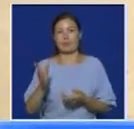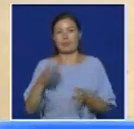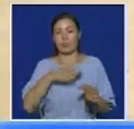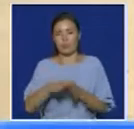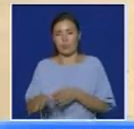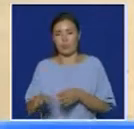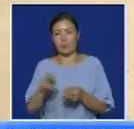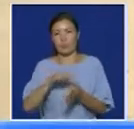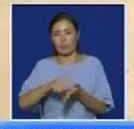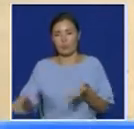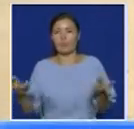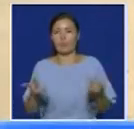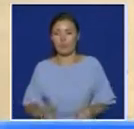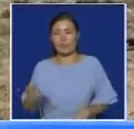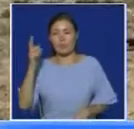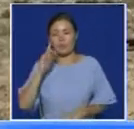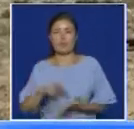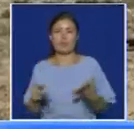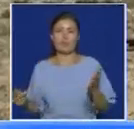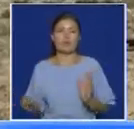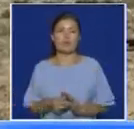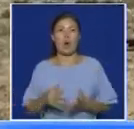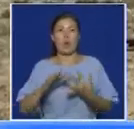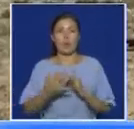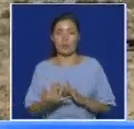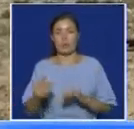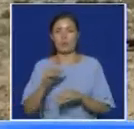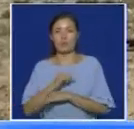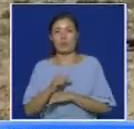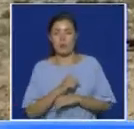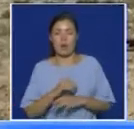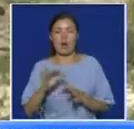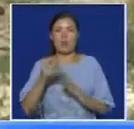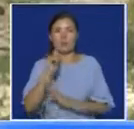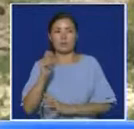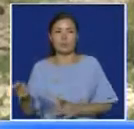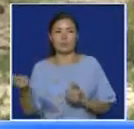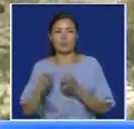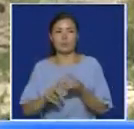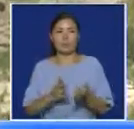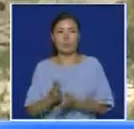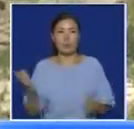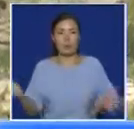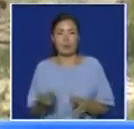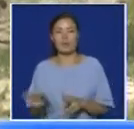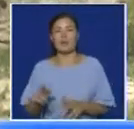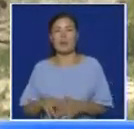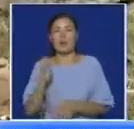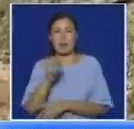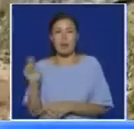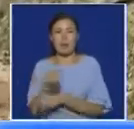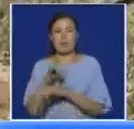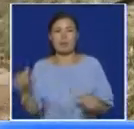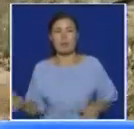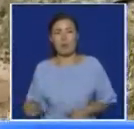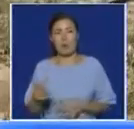тегіс жол салынады деп есептеп отырмыз. Ауылдың тынысы мал шаруашылығымен тікелей байланысты. Тұрғылықты халық мал басын көбейтіп,